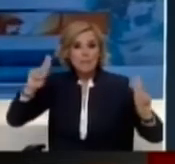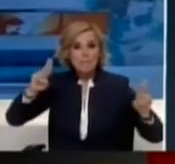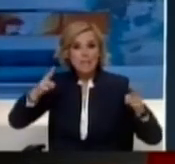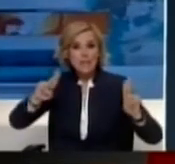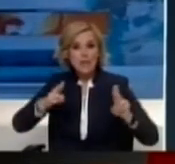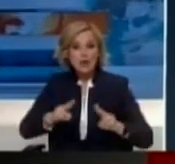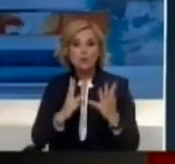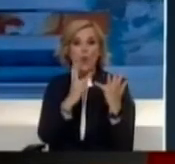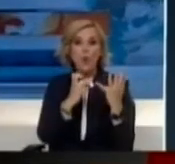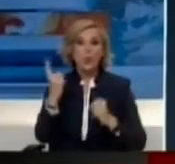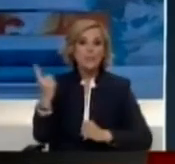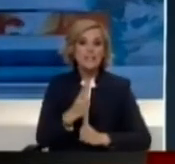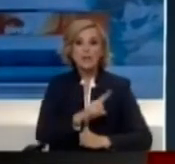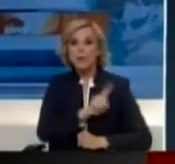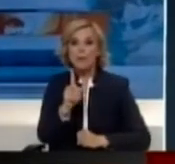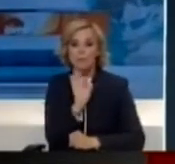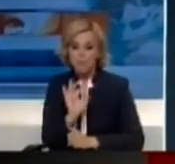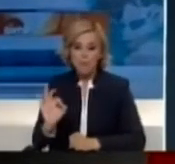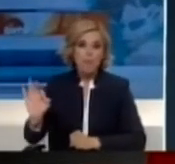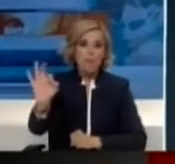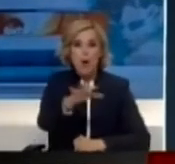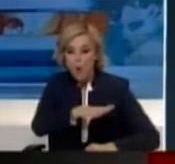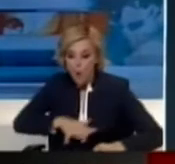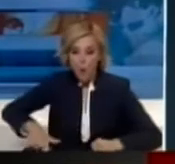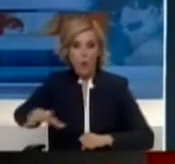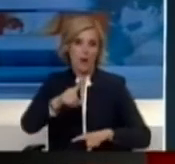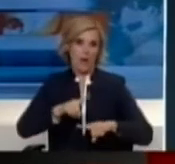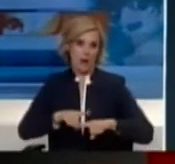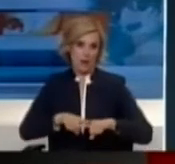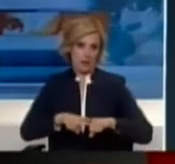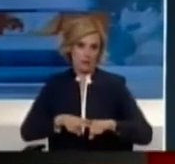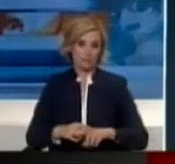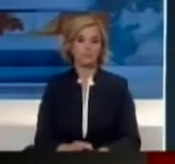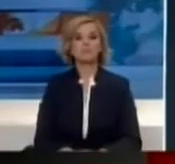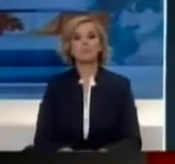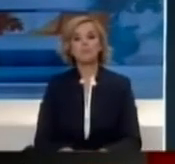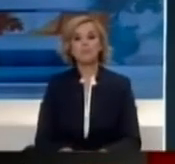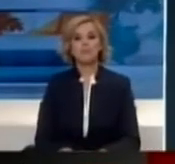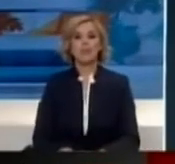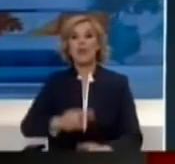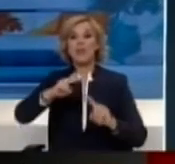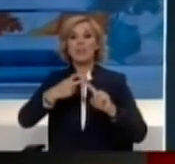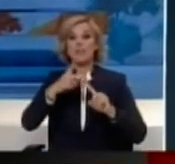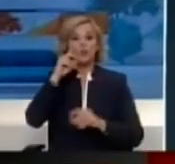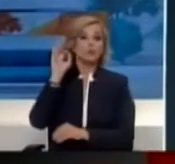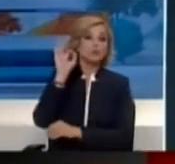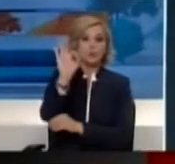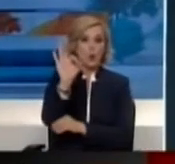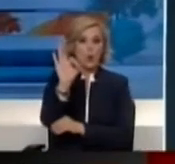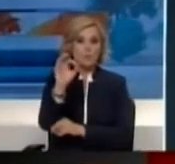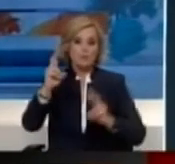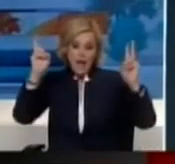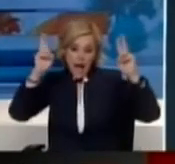πάνω τη διασπορά της νόσου στην κοινότητά μας. Ένας άλλος στόχος επιτήρησης παραμένει η ανίχνευση και ο περιορισμός επιδημιών